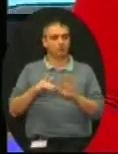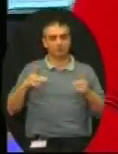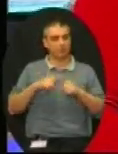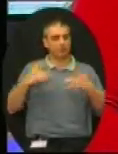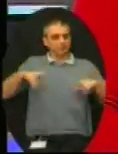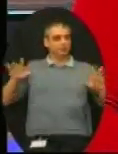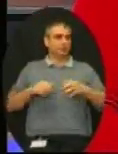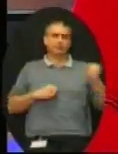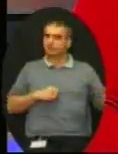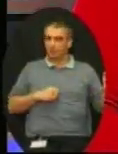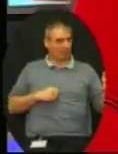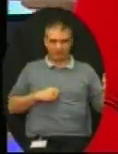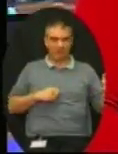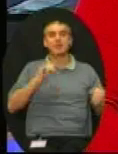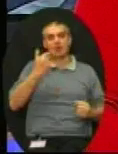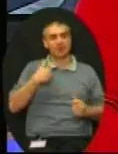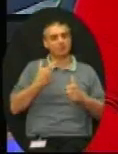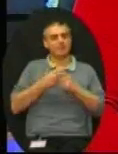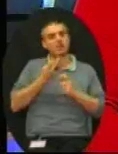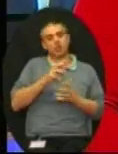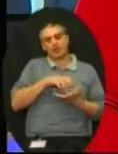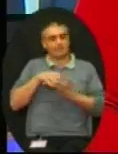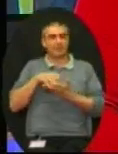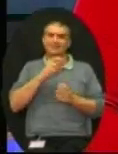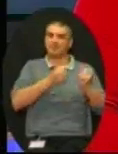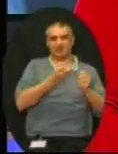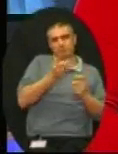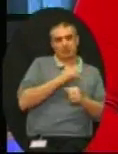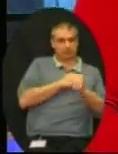להתנער מהשמאל. אנחנו אמנם מפלגה יותר מרכזית ממרץ.